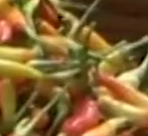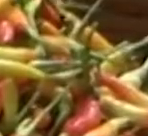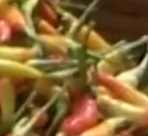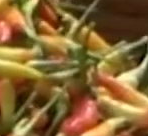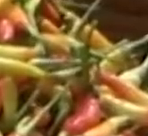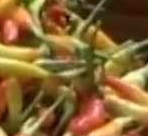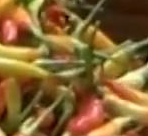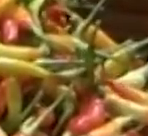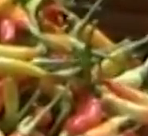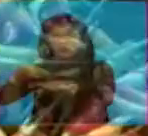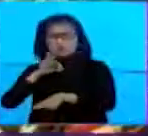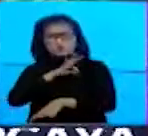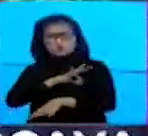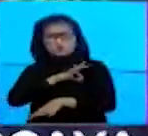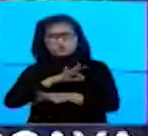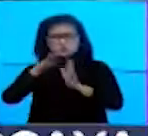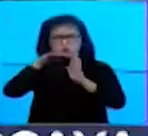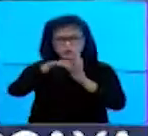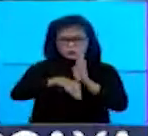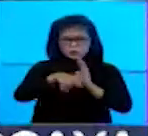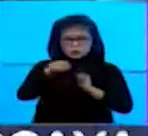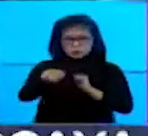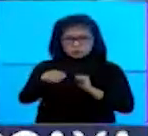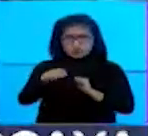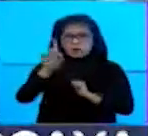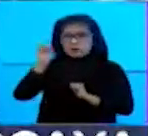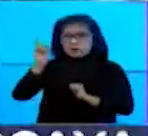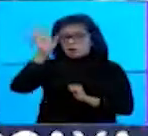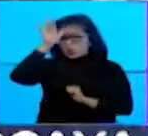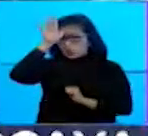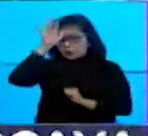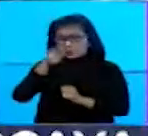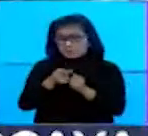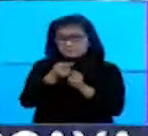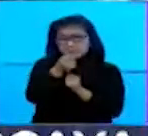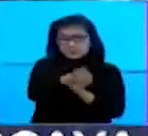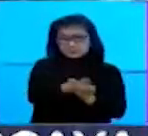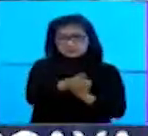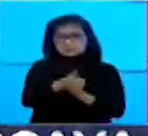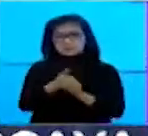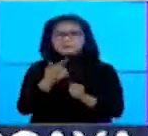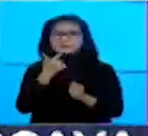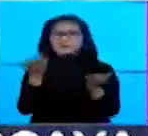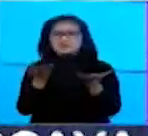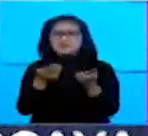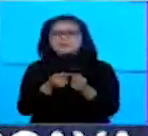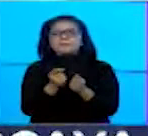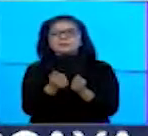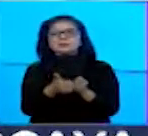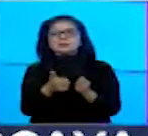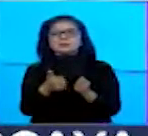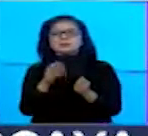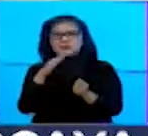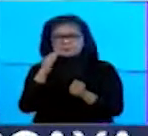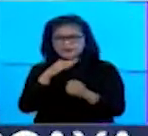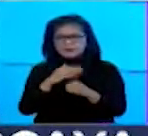Menurut pedagang, pembeli sebaiknya membeli cabai dari pedagang langganan yang telah dipercaya. Jika ada kerusakan, cabai bisa langsung dikembalikan atau diganti